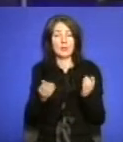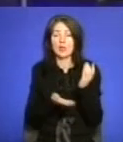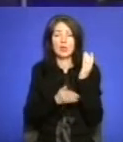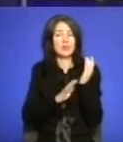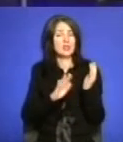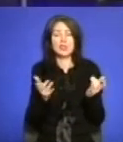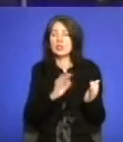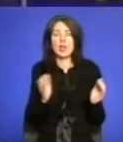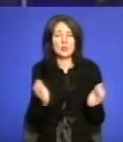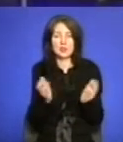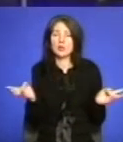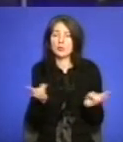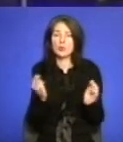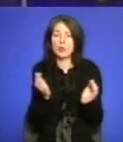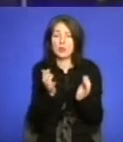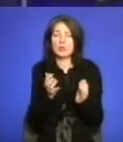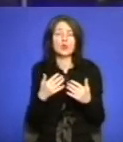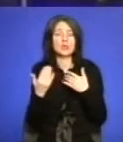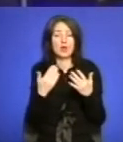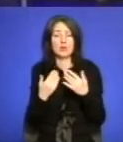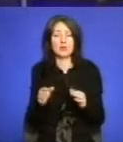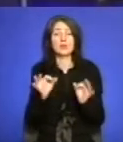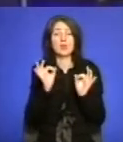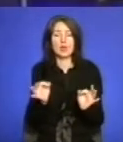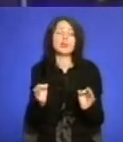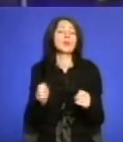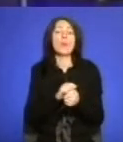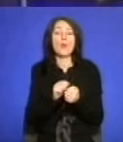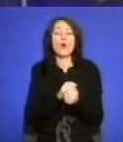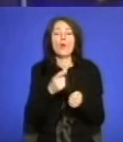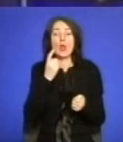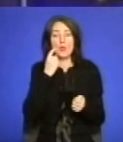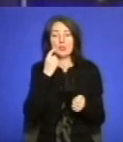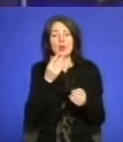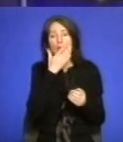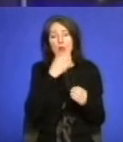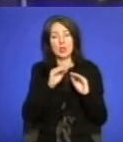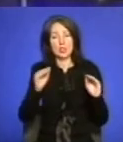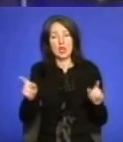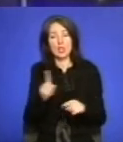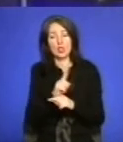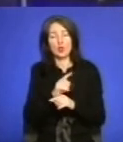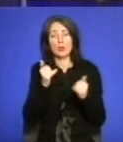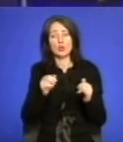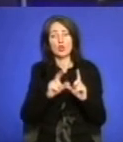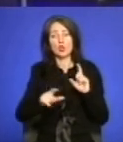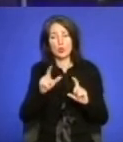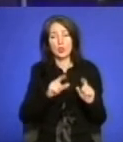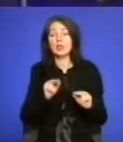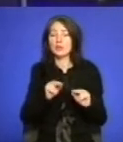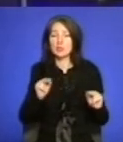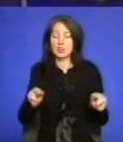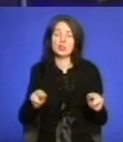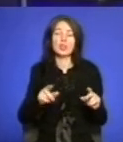а справжніми і паперовими писанками сьогодні прикрашали Тернопіль студенти і викладачі вишів та учні і вчителі місцевих